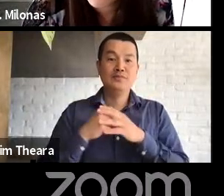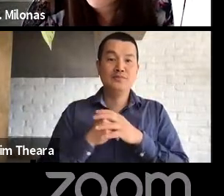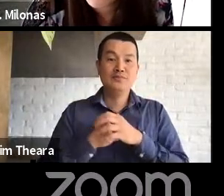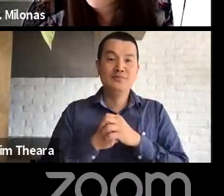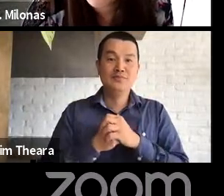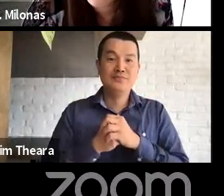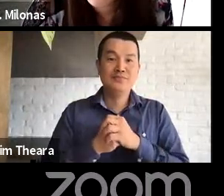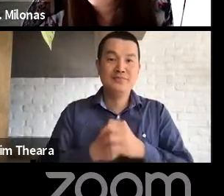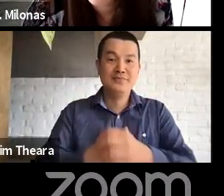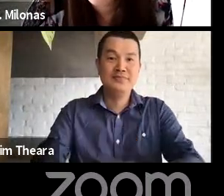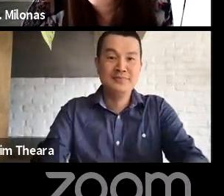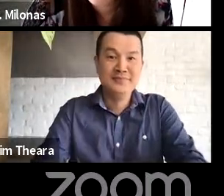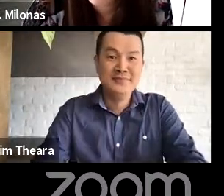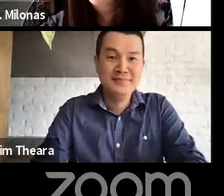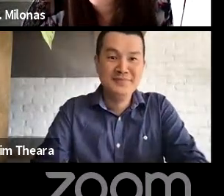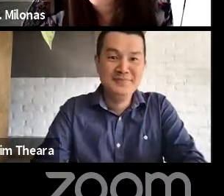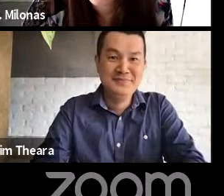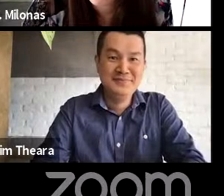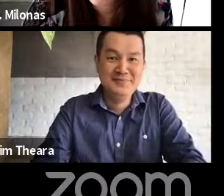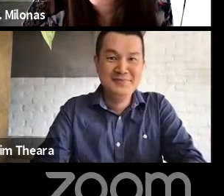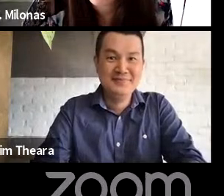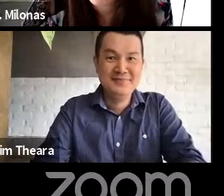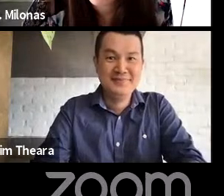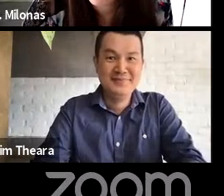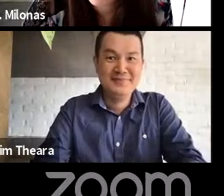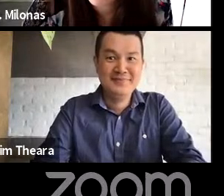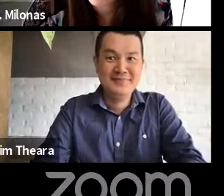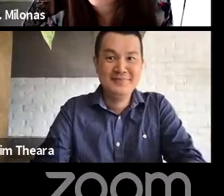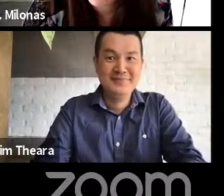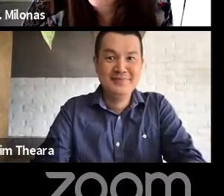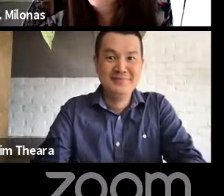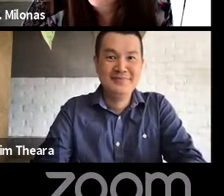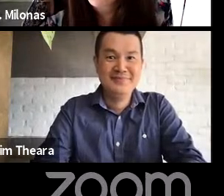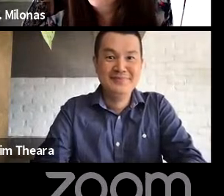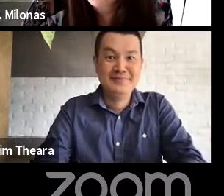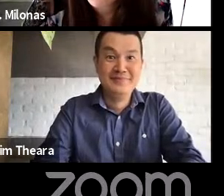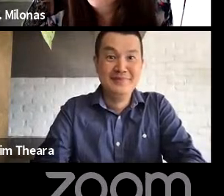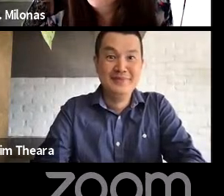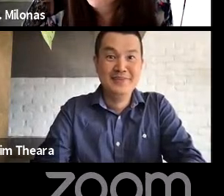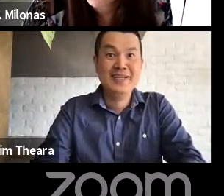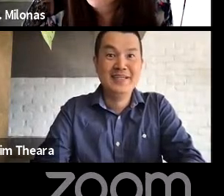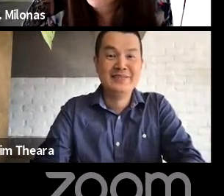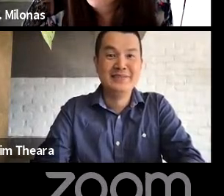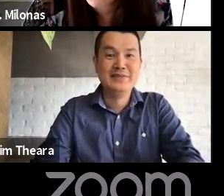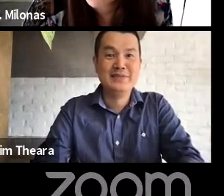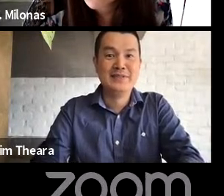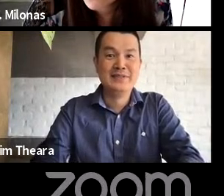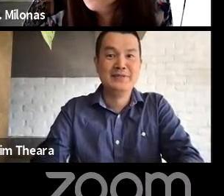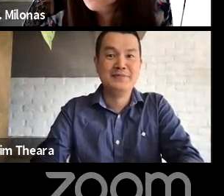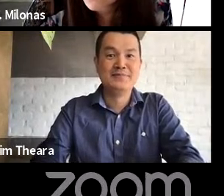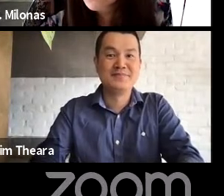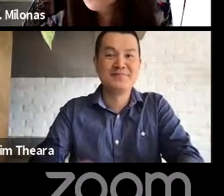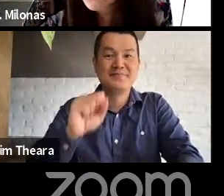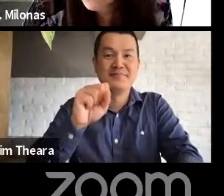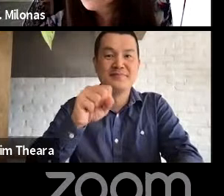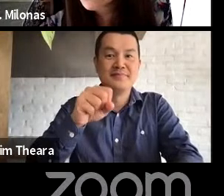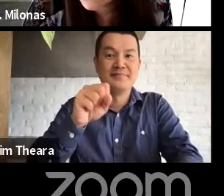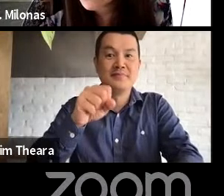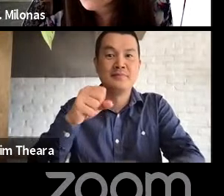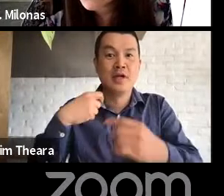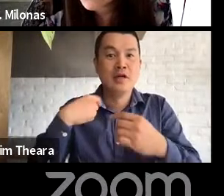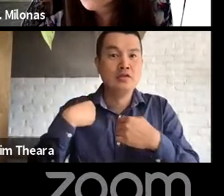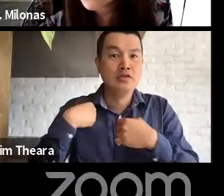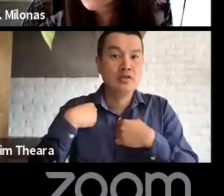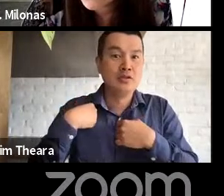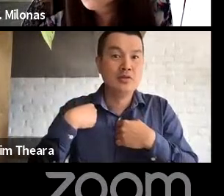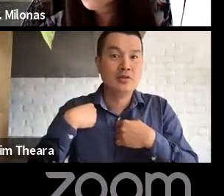Je me souviens jamais du verbe, là, mais pas la traduction, mais l'interprétation. L'interprétation, hein, oui, c'est ça. Alors, merci